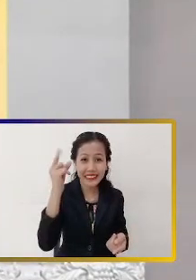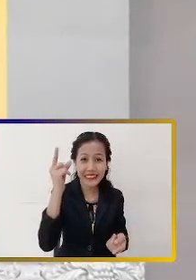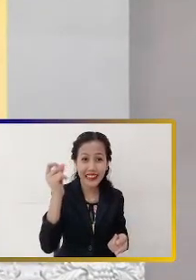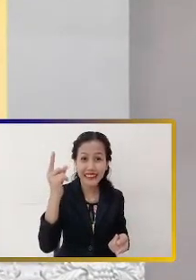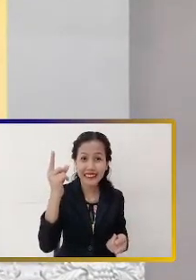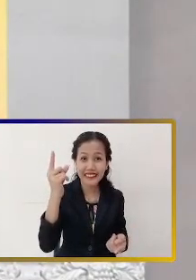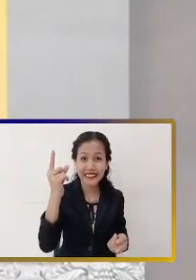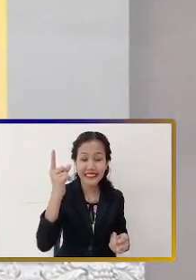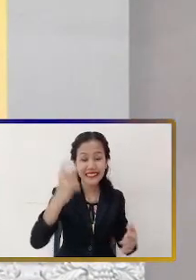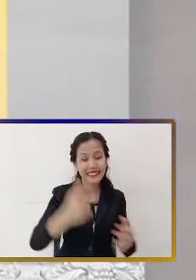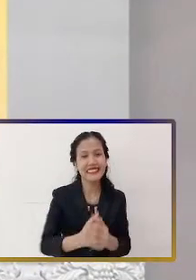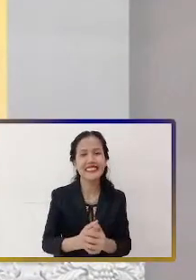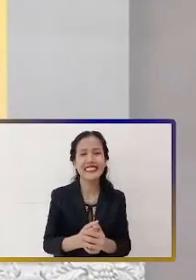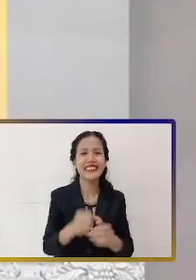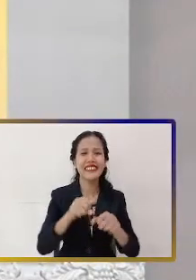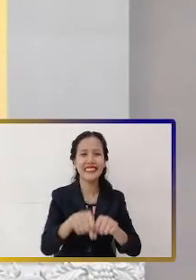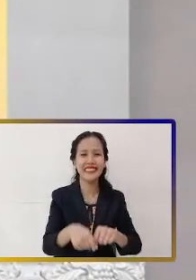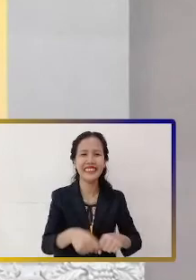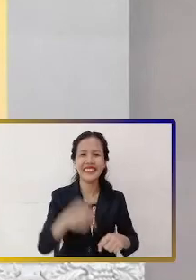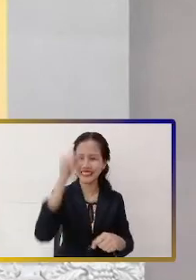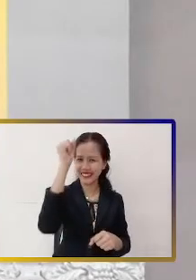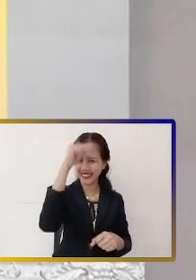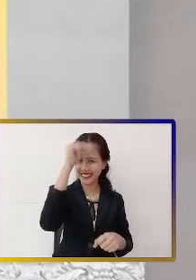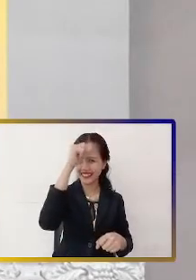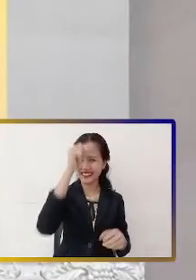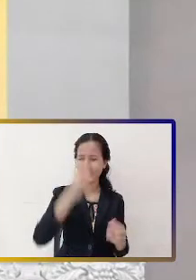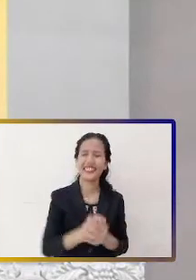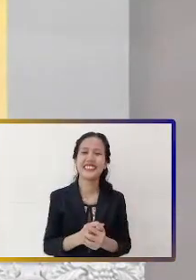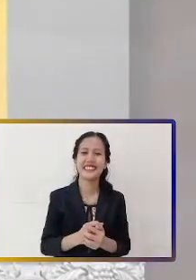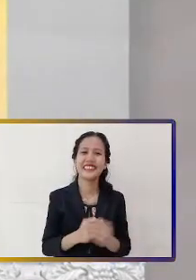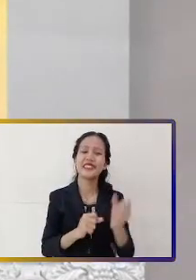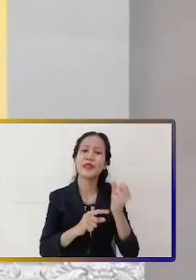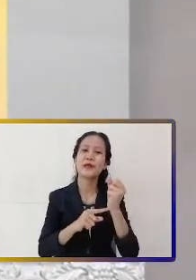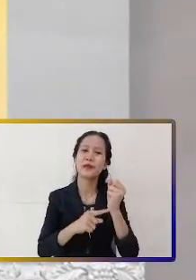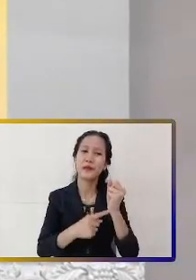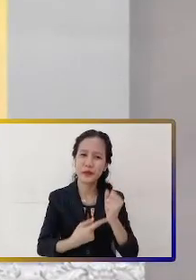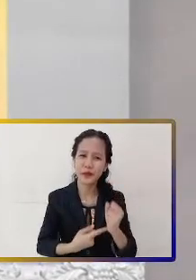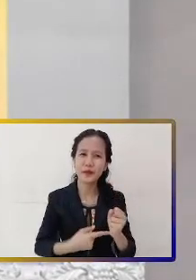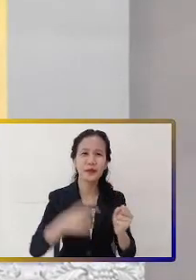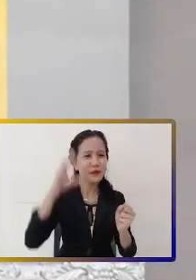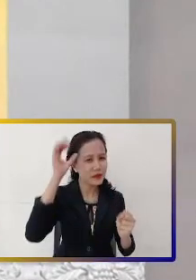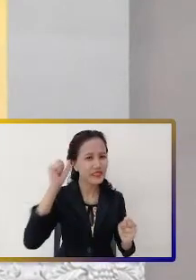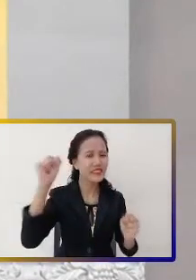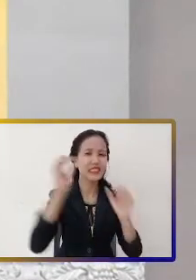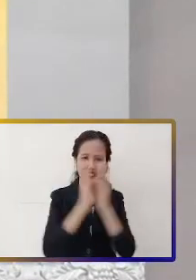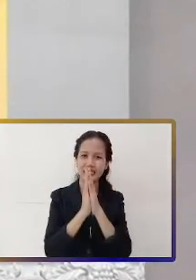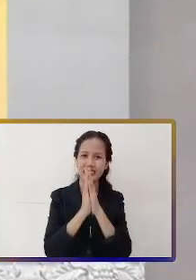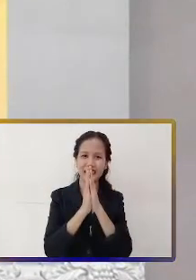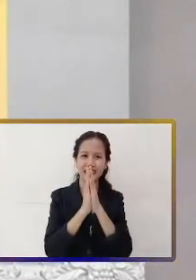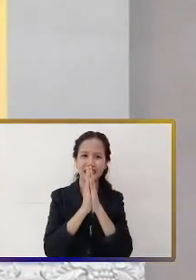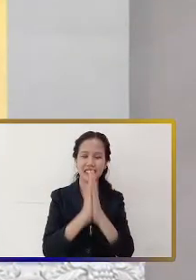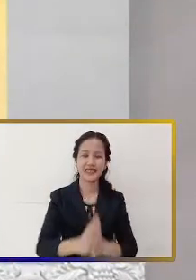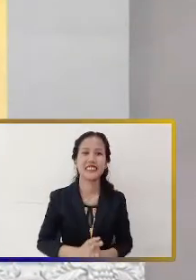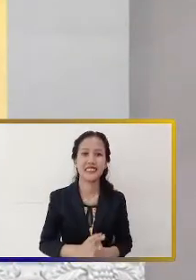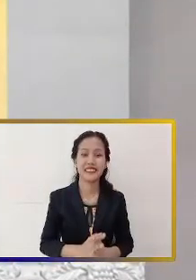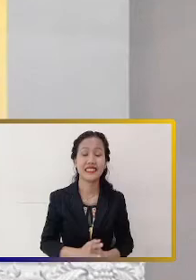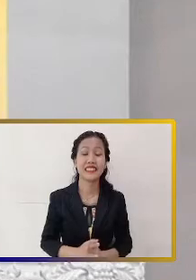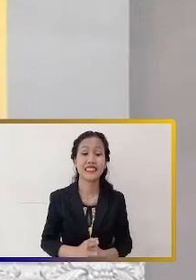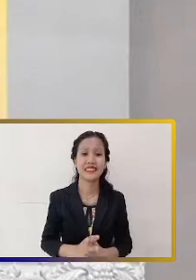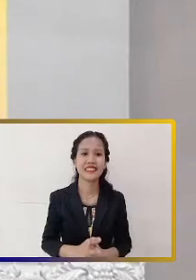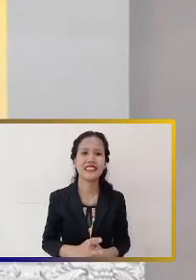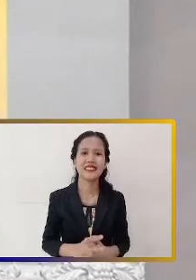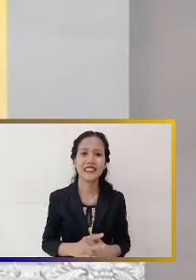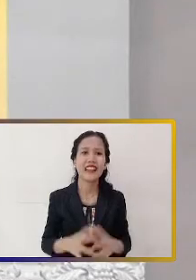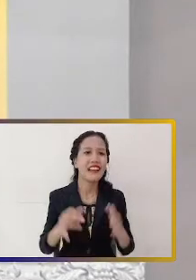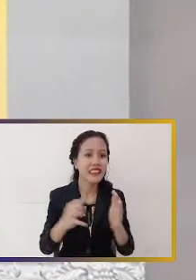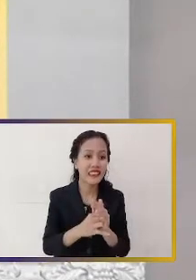All right? So, Solomon started his prayer. Okay? So, si Solomon nagsimula